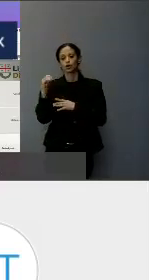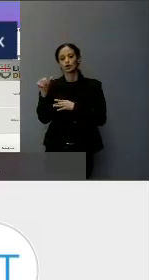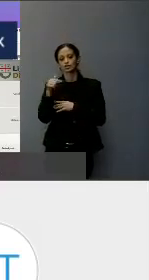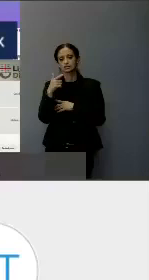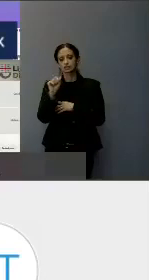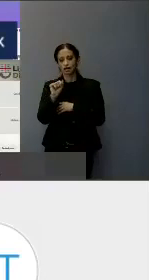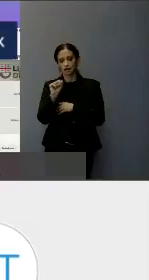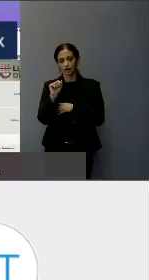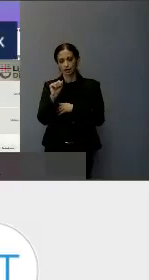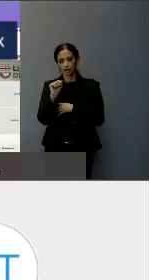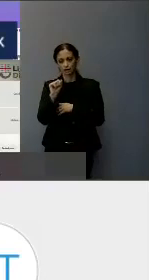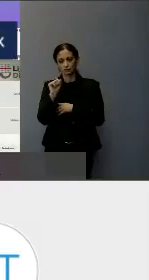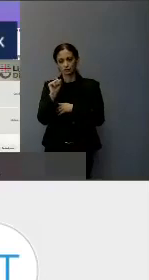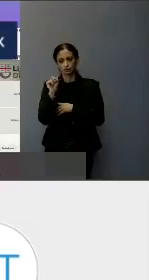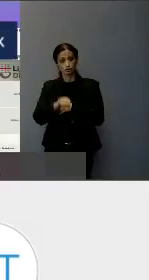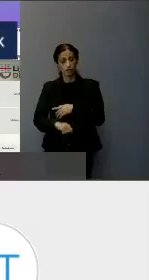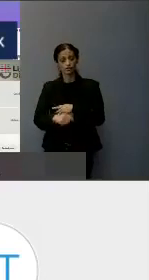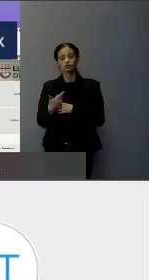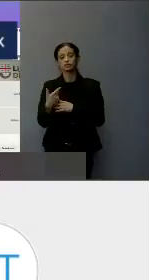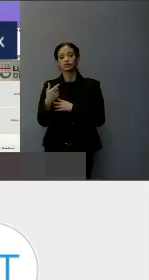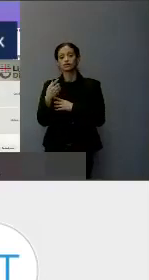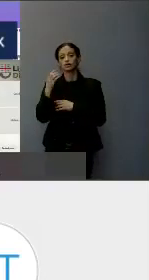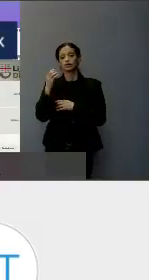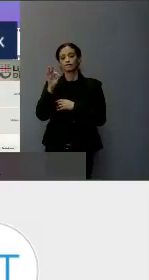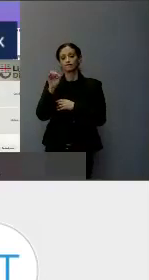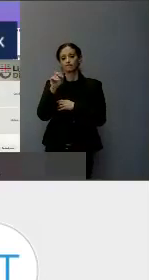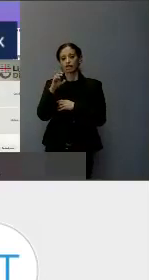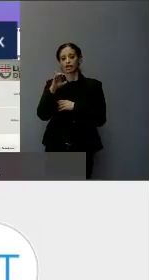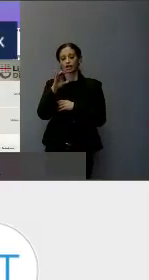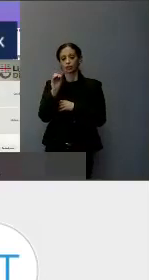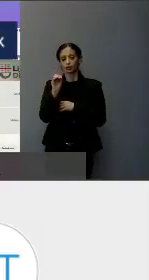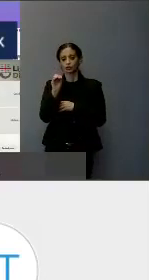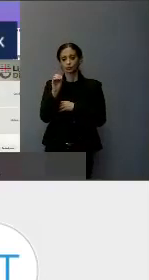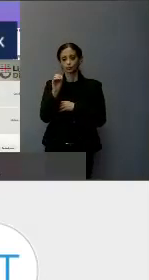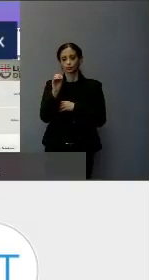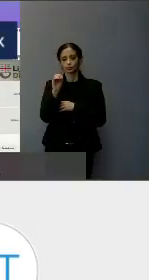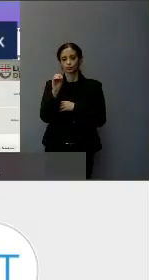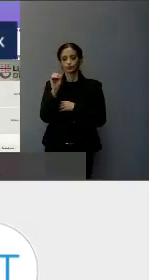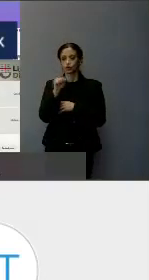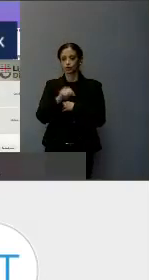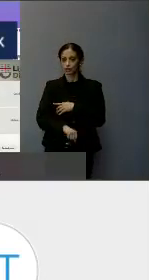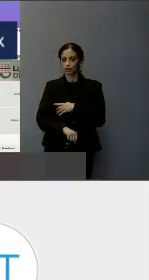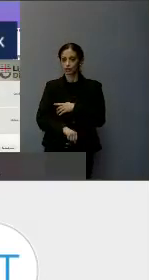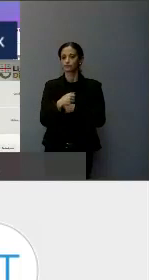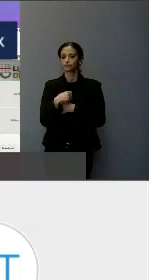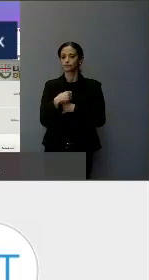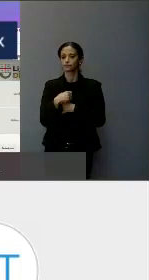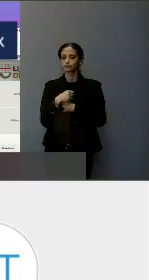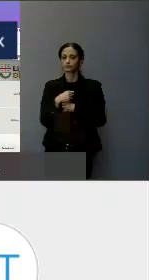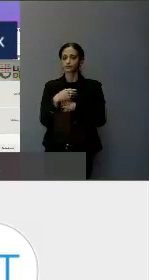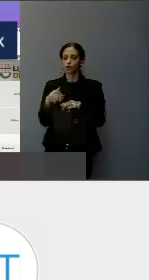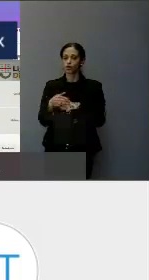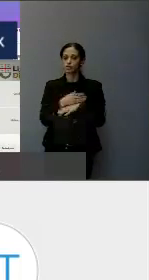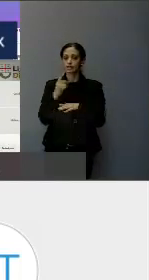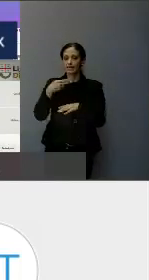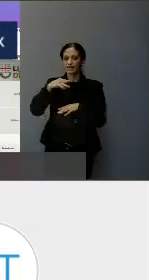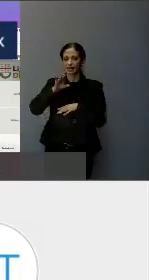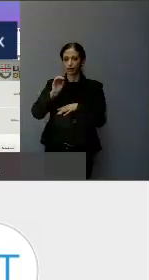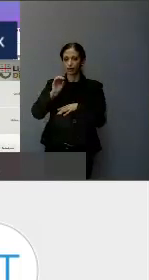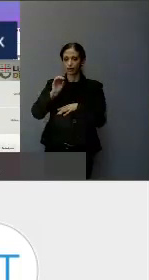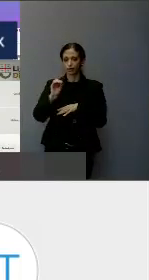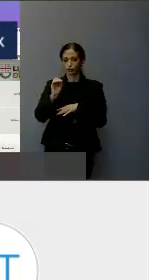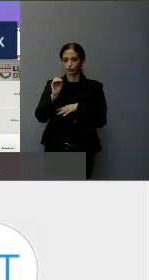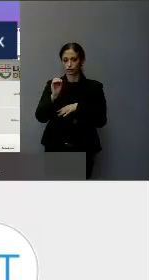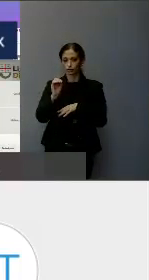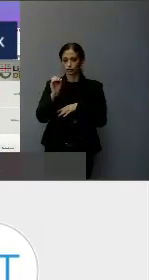costa comparare consigliere ferrero contrario consigliere grillo